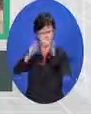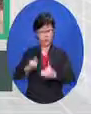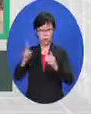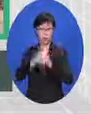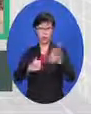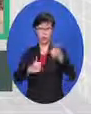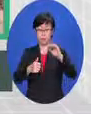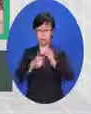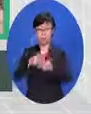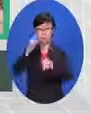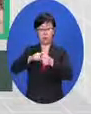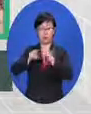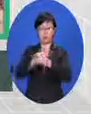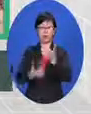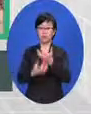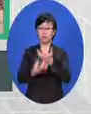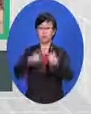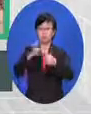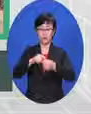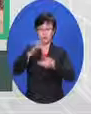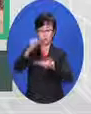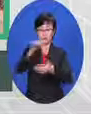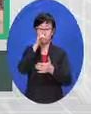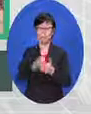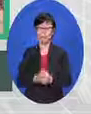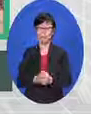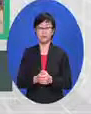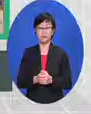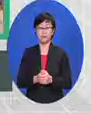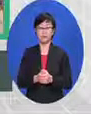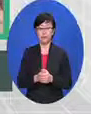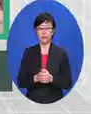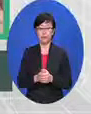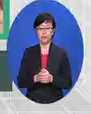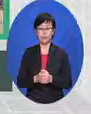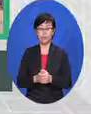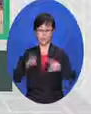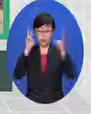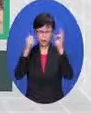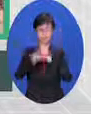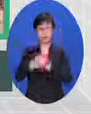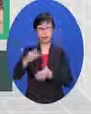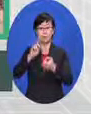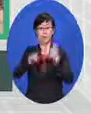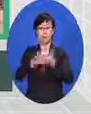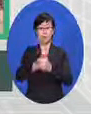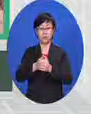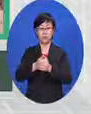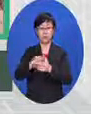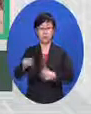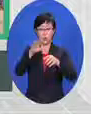천안시 선거 라이온스 클럽은 10일 소외계층에 전달해달라며 50만원 상당의 떡국떡 50박스를